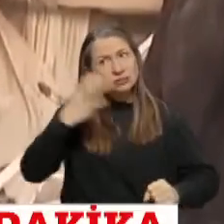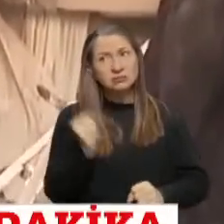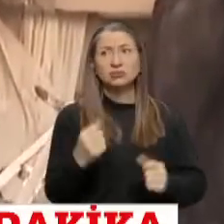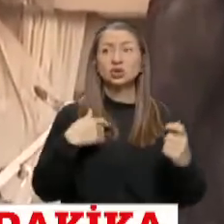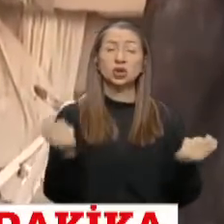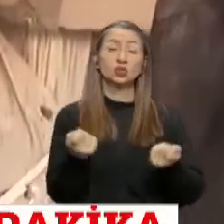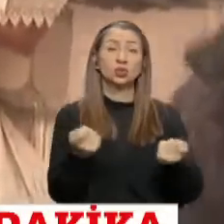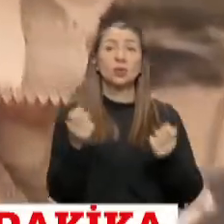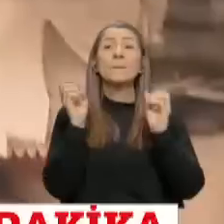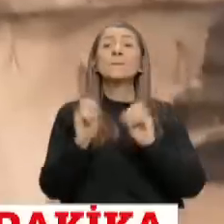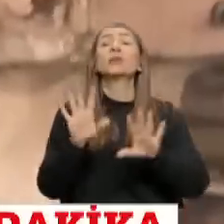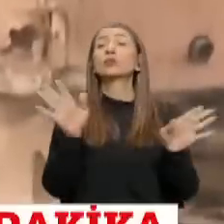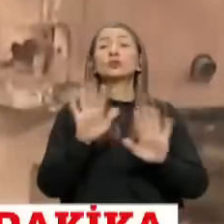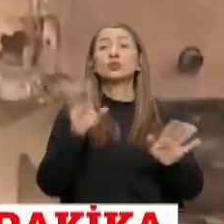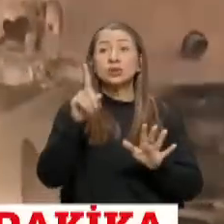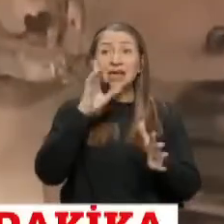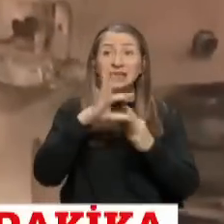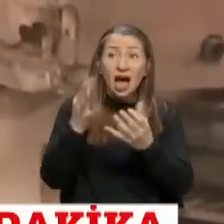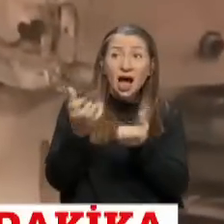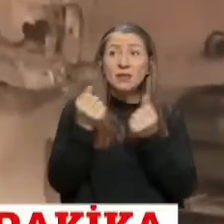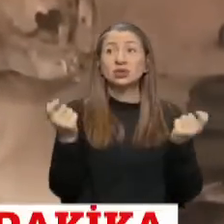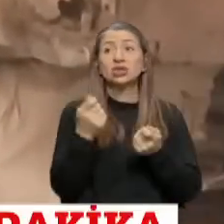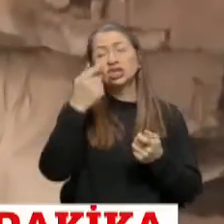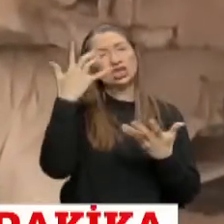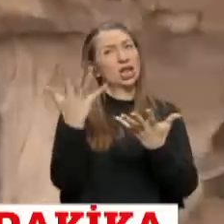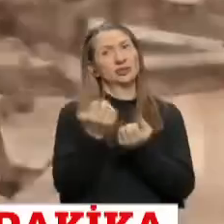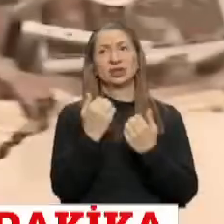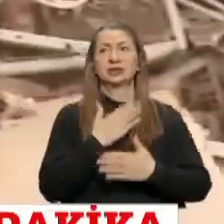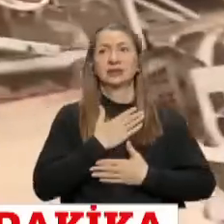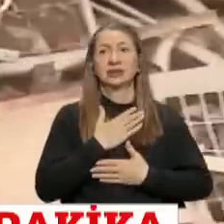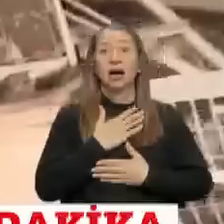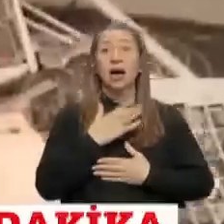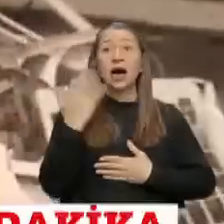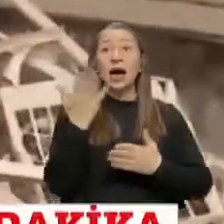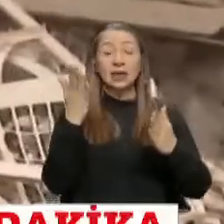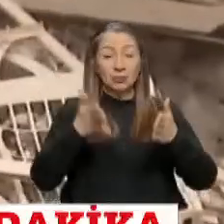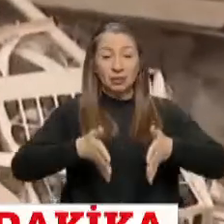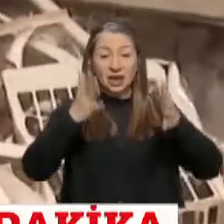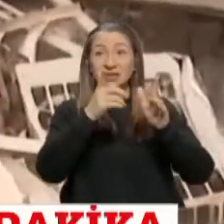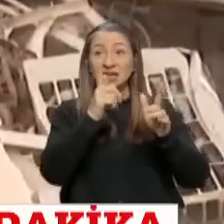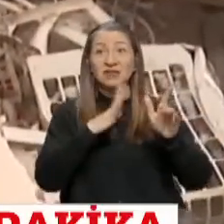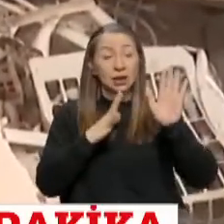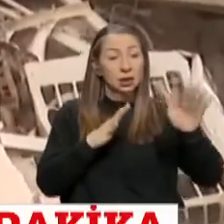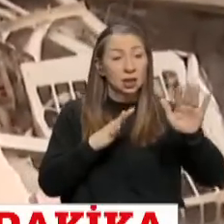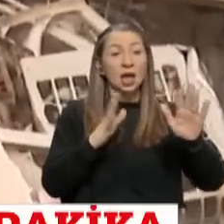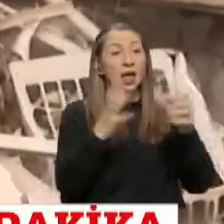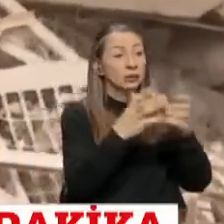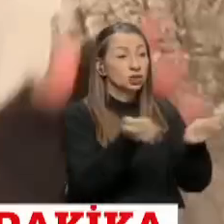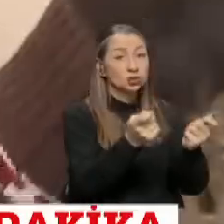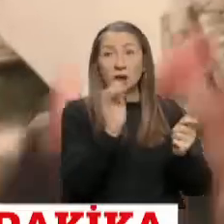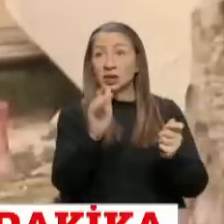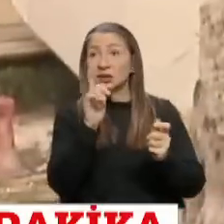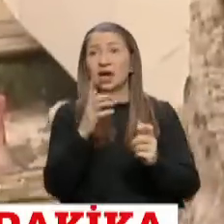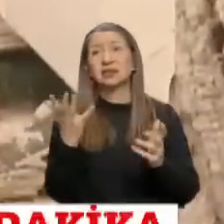çalışıyoruz. Bırakmıyoruz yani. Buradaki insanları almaya çalışıyoruz. İnşallah alacağız da. Hangi binaya dokunsanız ses geliyor zaten. Ekipler sürekli